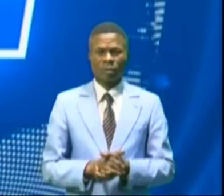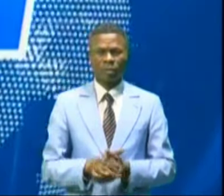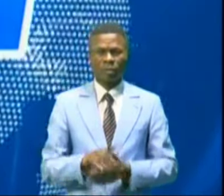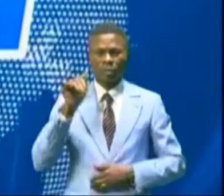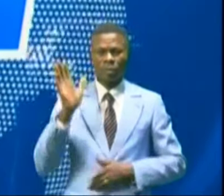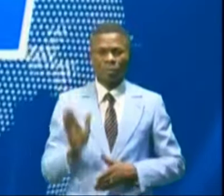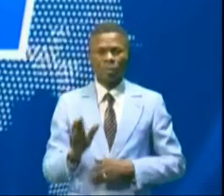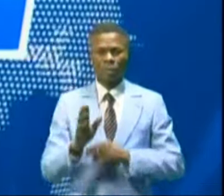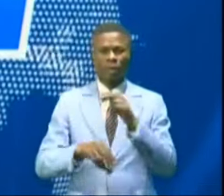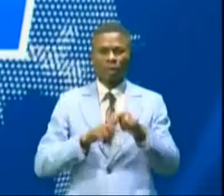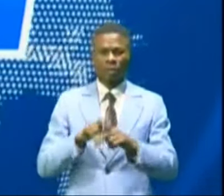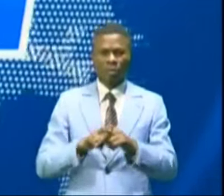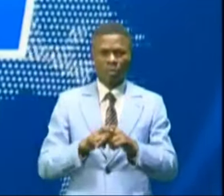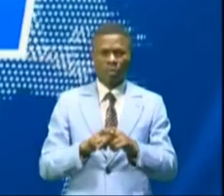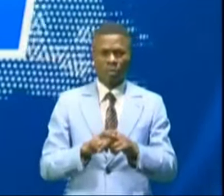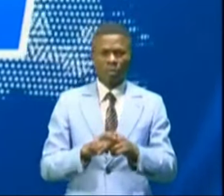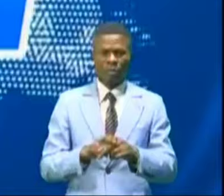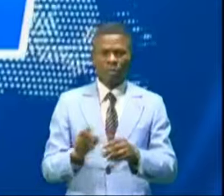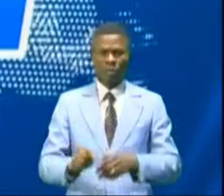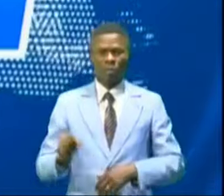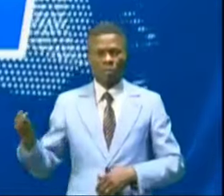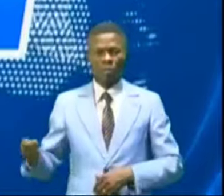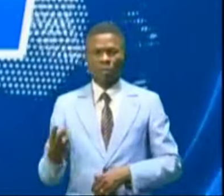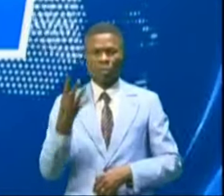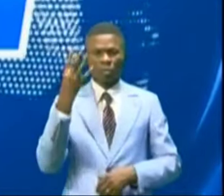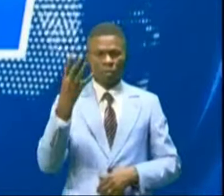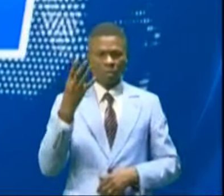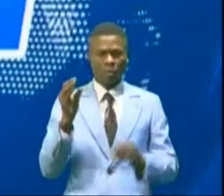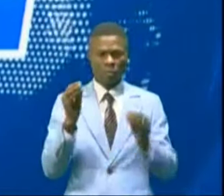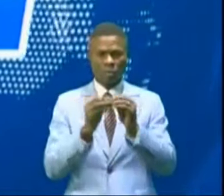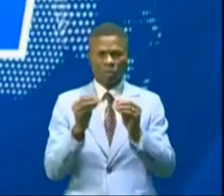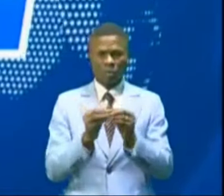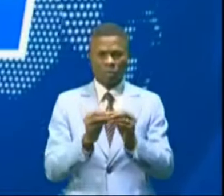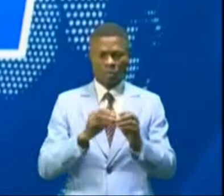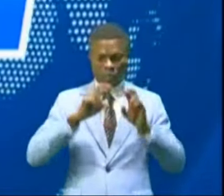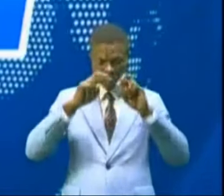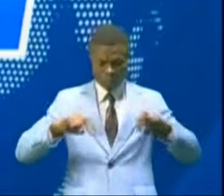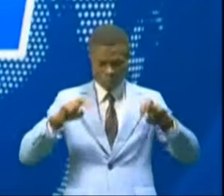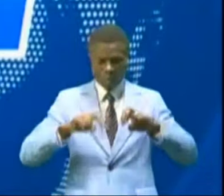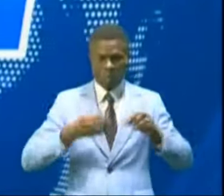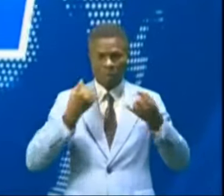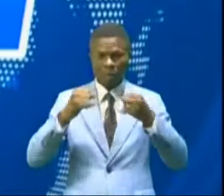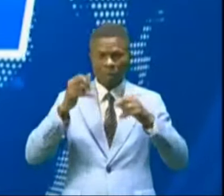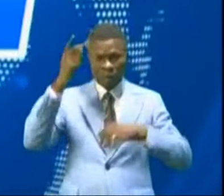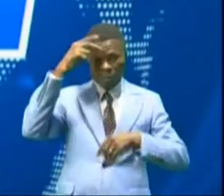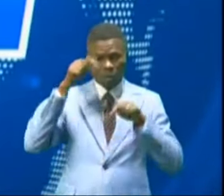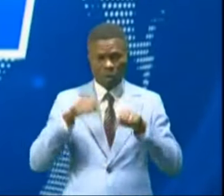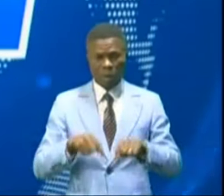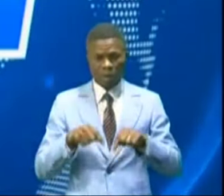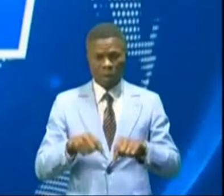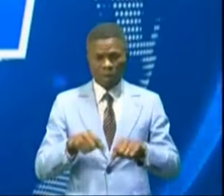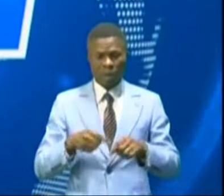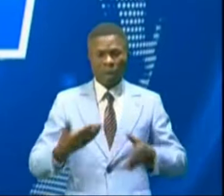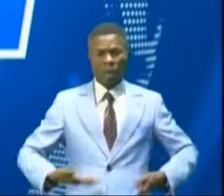directoire national de la génération 4 s'est réuni pour examiner l'actualité politique de l'heure. Il